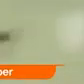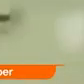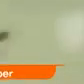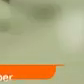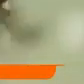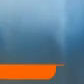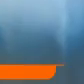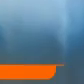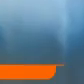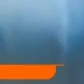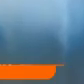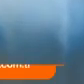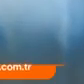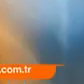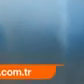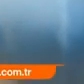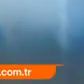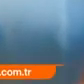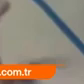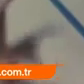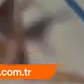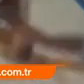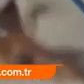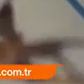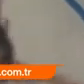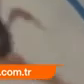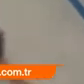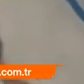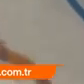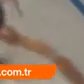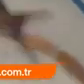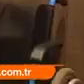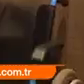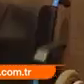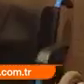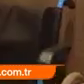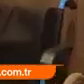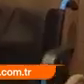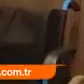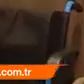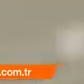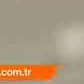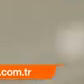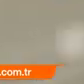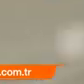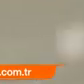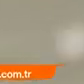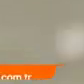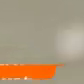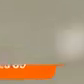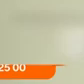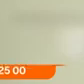Sadece Küba'da yaşayan mavi akrebin kuyruğundaki zehir kanser hastaları için umut oldu. ATV Haber'den Küba ve